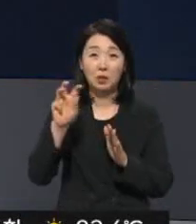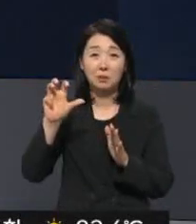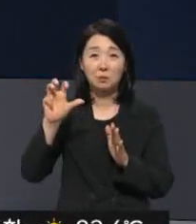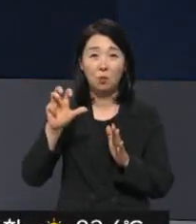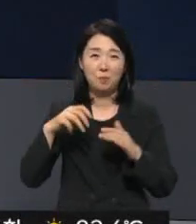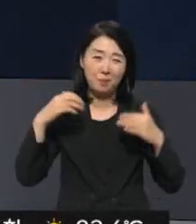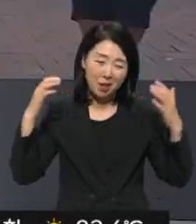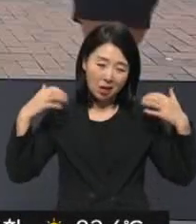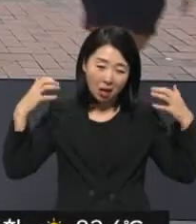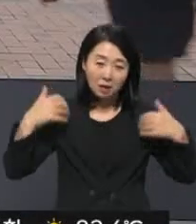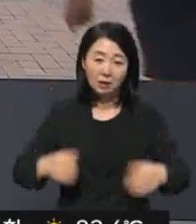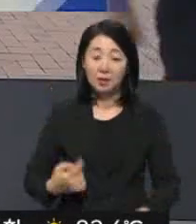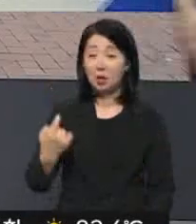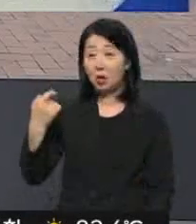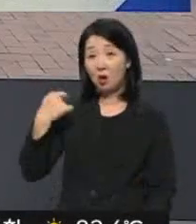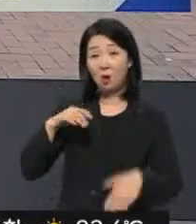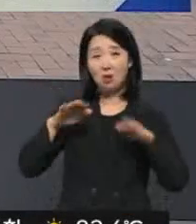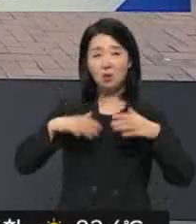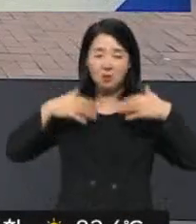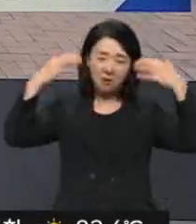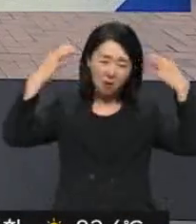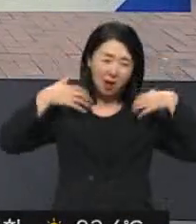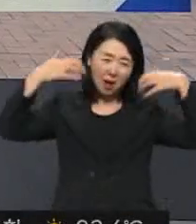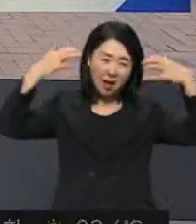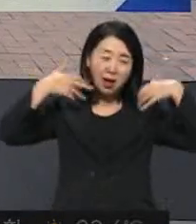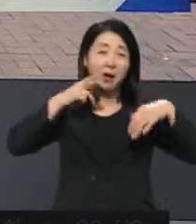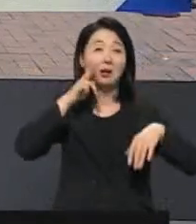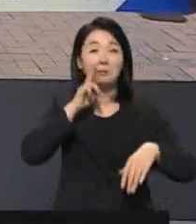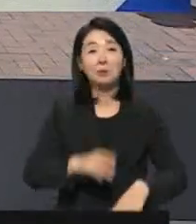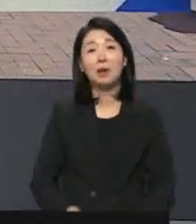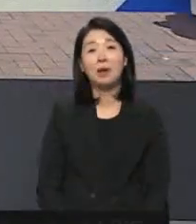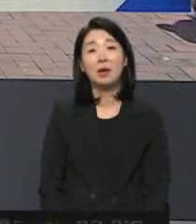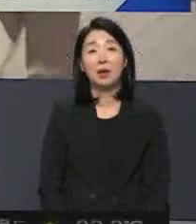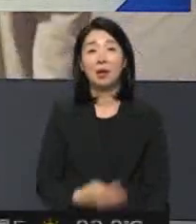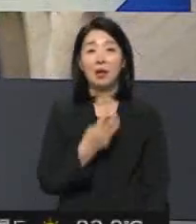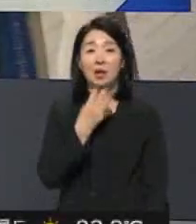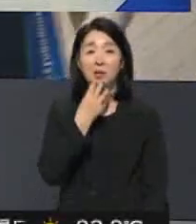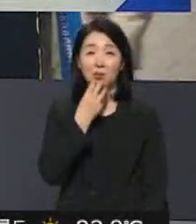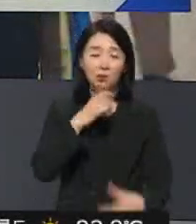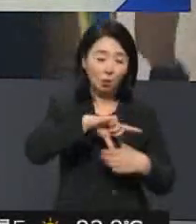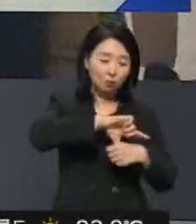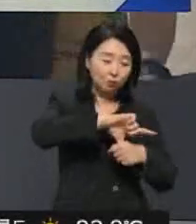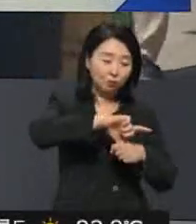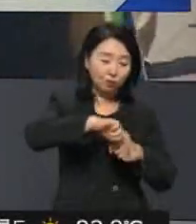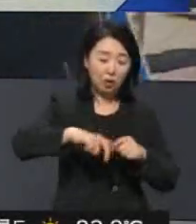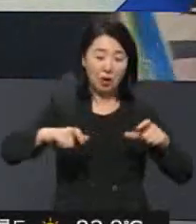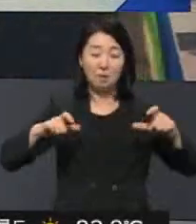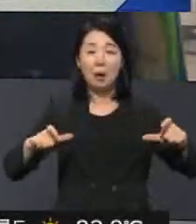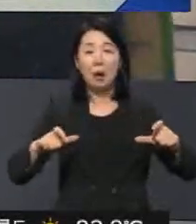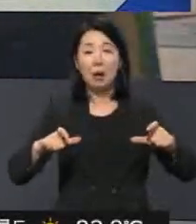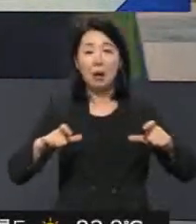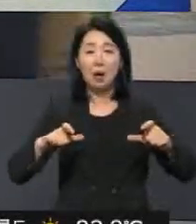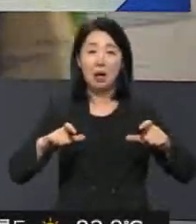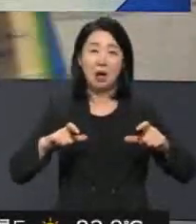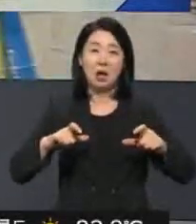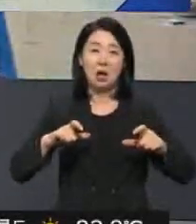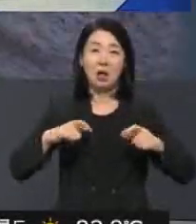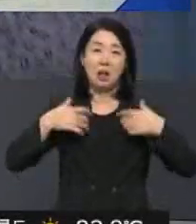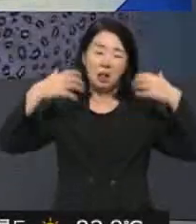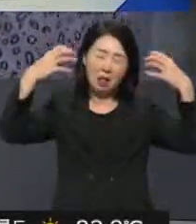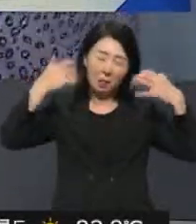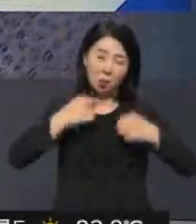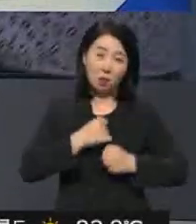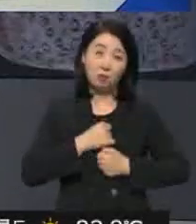가져왔습니다. 어제에 이어 오늘도 참 덥습니다. 서울 등 수도권에 이틀째 폭염주의보가 내려진 가운데 서울 일부